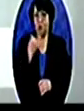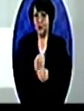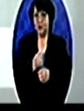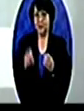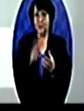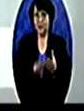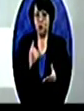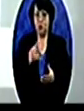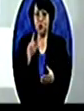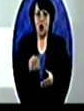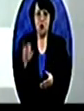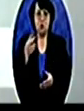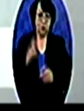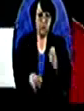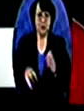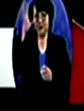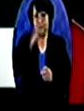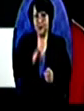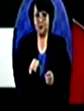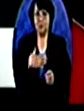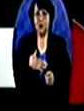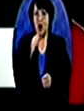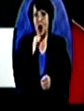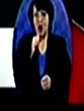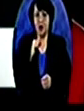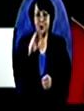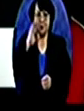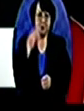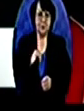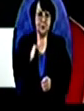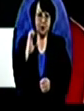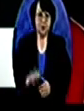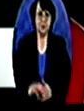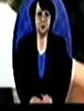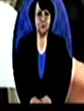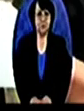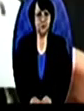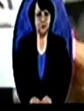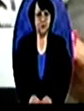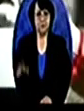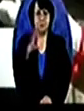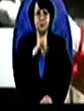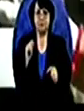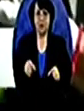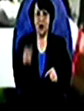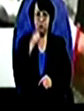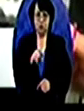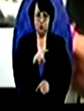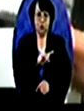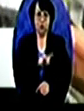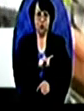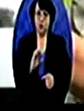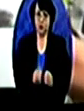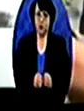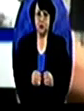уул уурхай хүнд үйлдвэрийн сайд Сумьяа Узраас манай сурвалжлах хэсэг дараах тодруулгыг авсан байна. Бид нар бол ерөөсөө энэ тэргүүний зорилт бол энэ